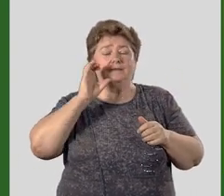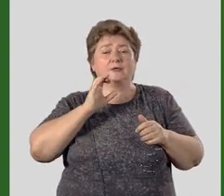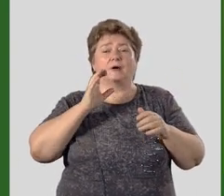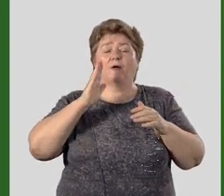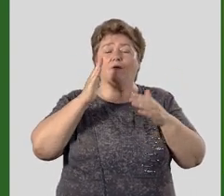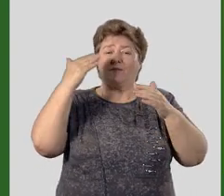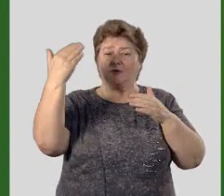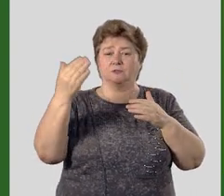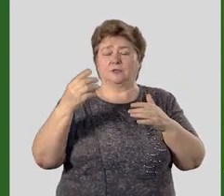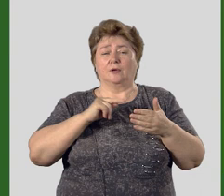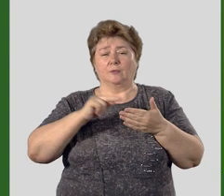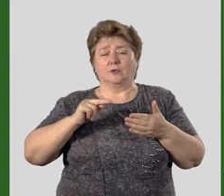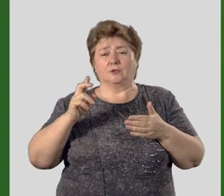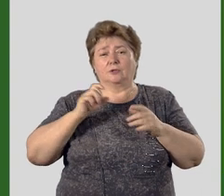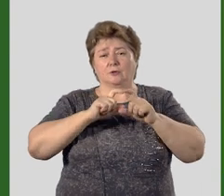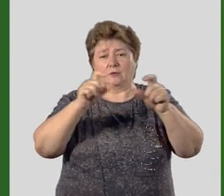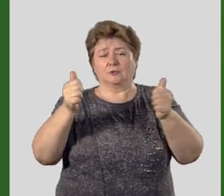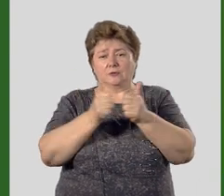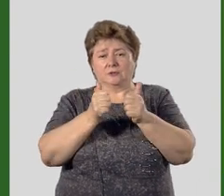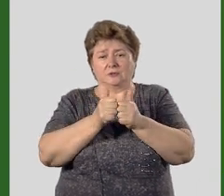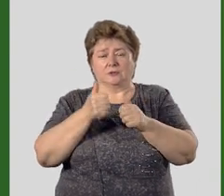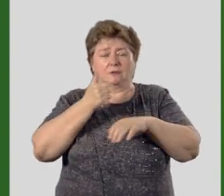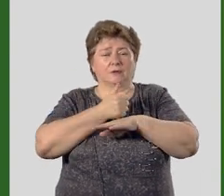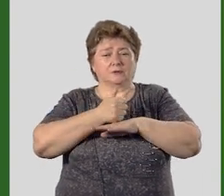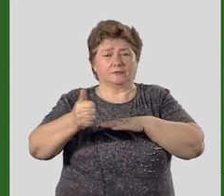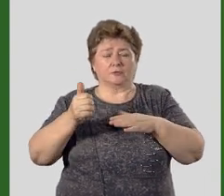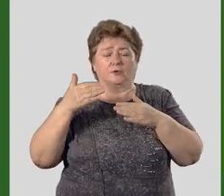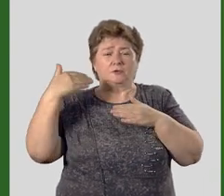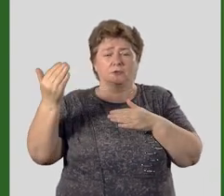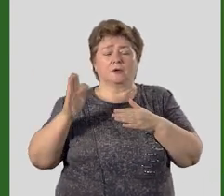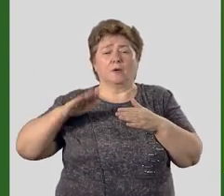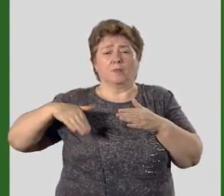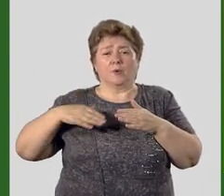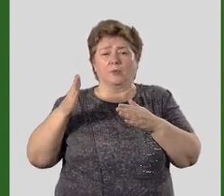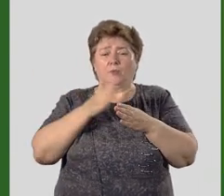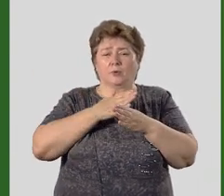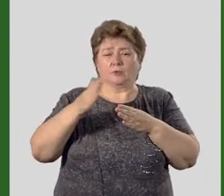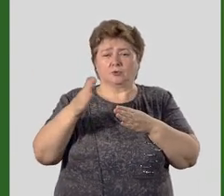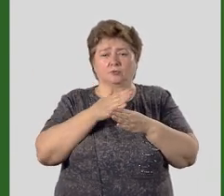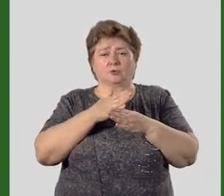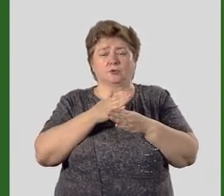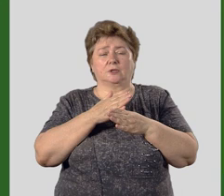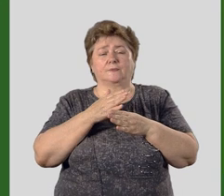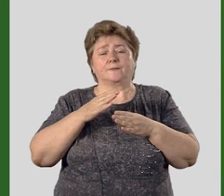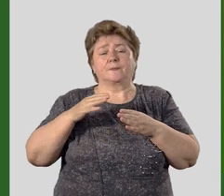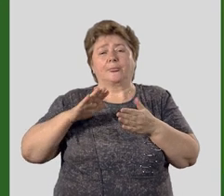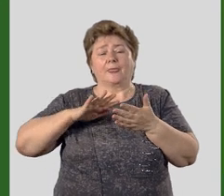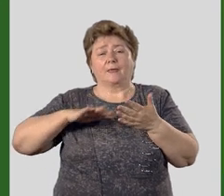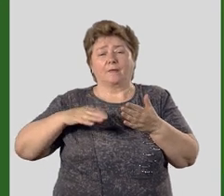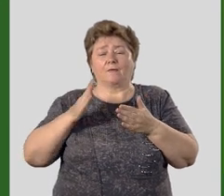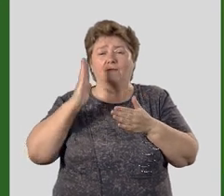Северо-северо-восток. Сначала пишут букву соседней основной стороны, потом промежуточной.